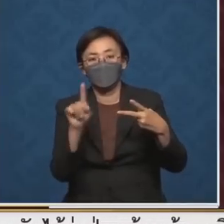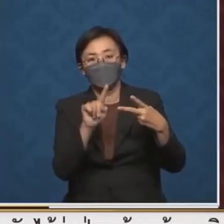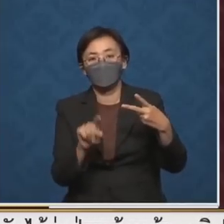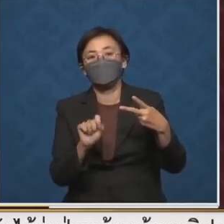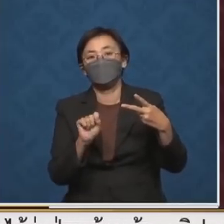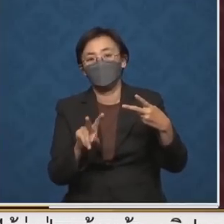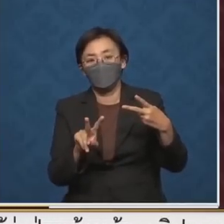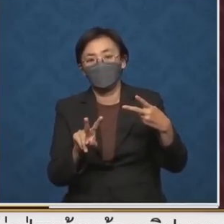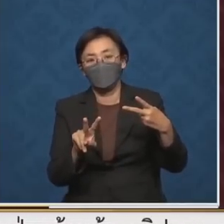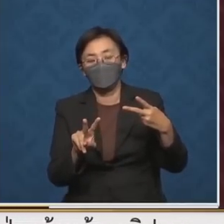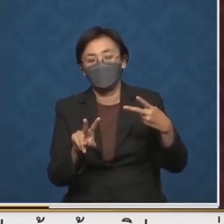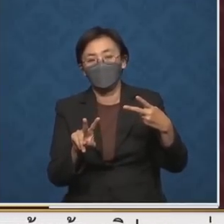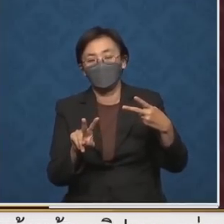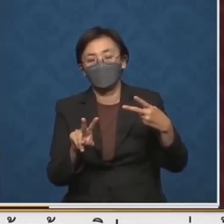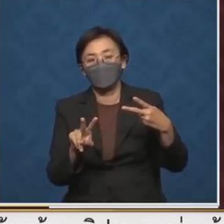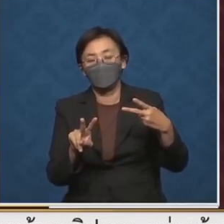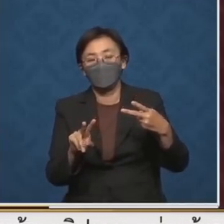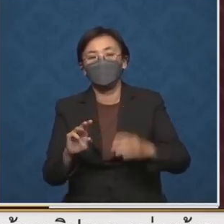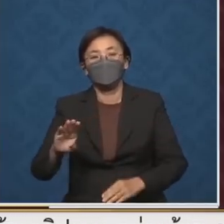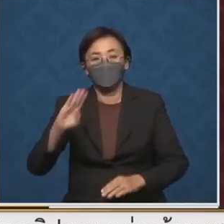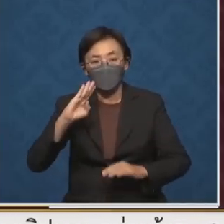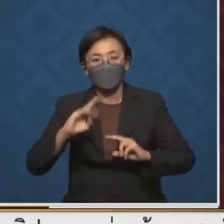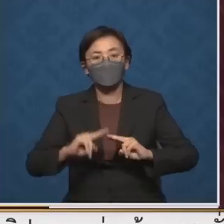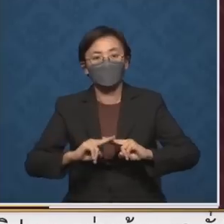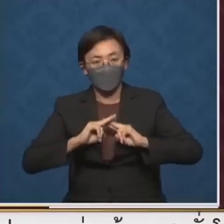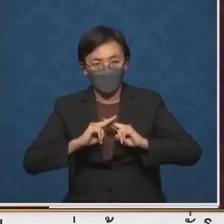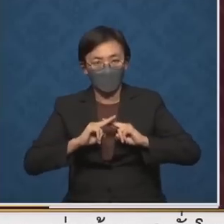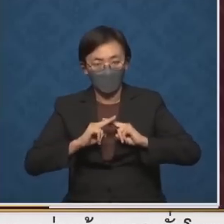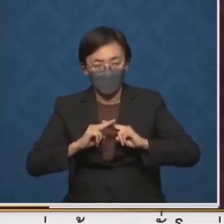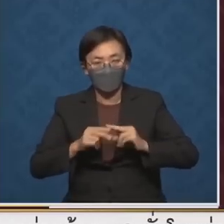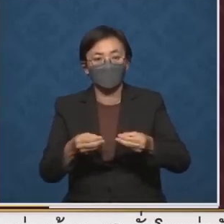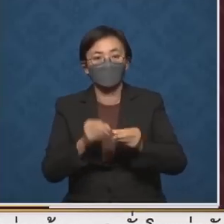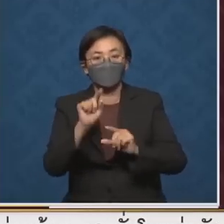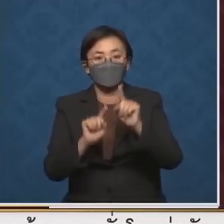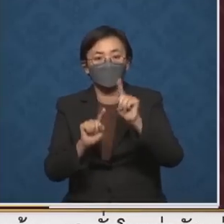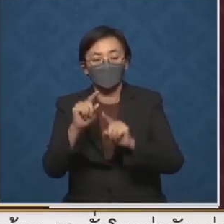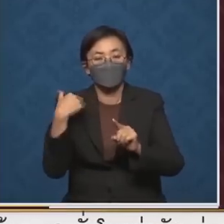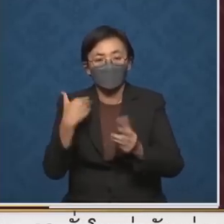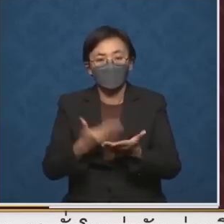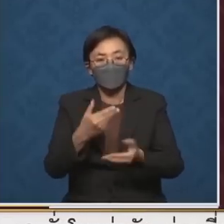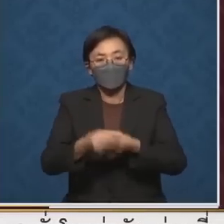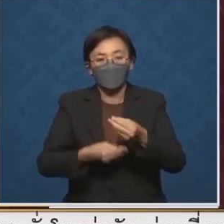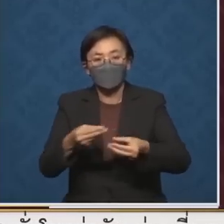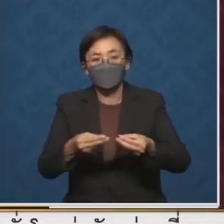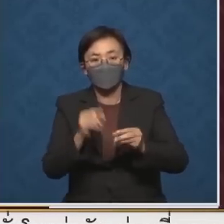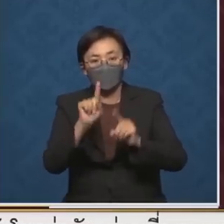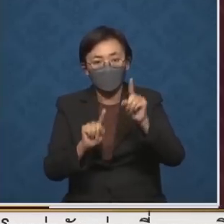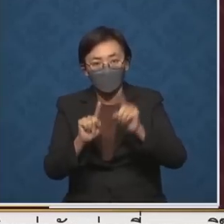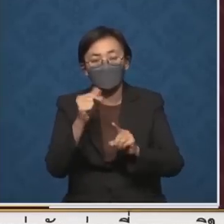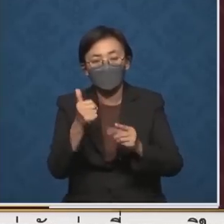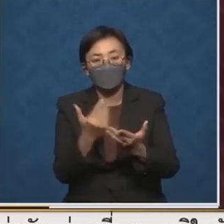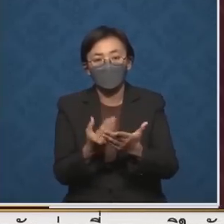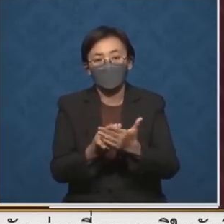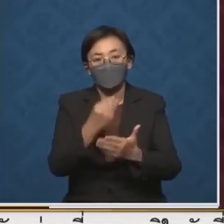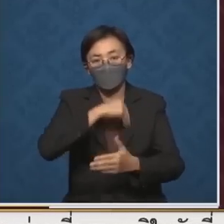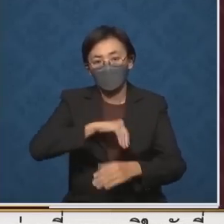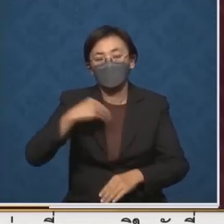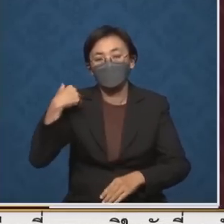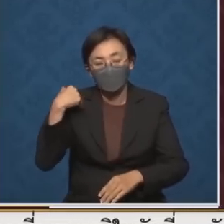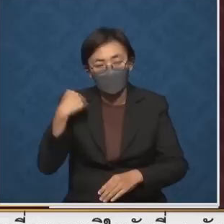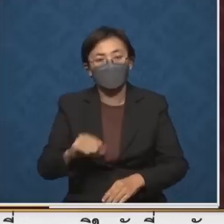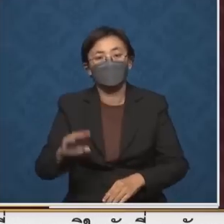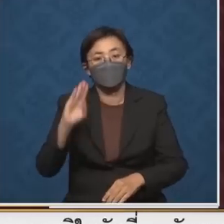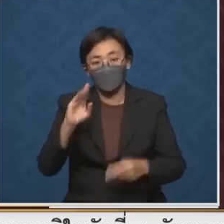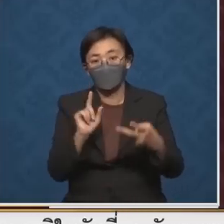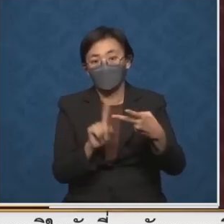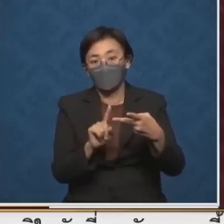เป็นบริษัทเอกชนอยู่ในตลาดหักทรัพ์ซือขายห้นได้ทำกำไรและเป็นบริษัทท